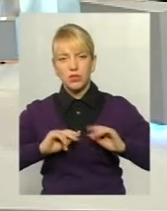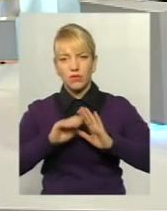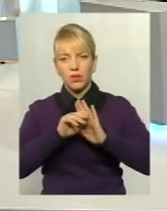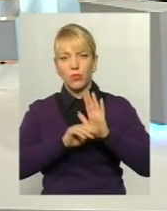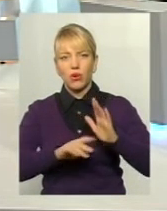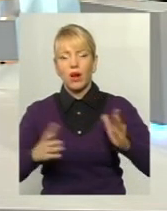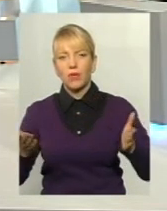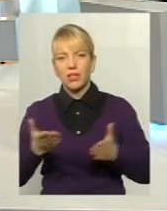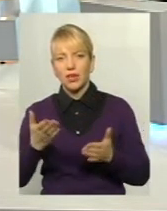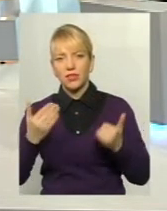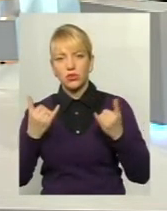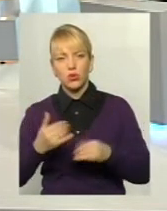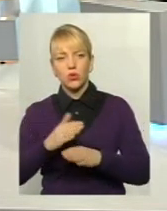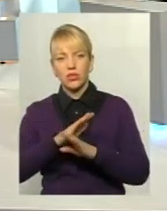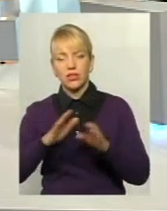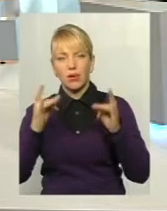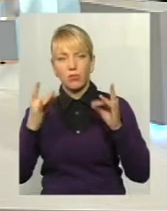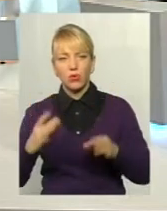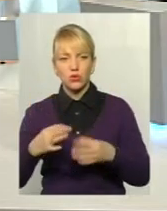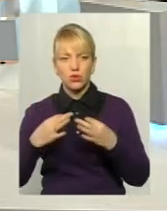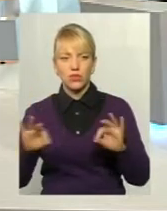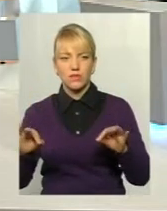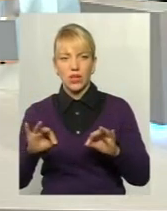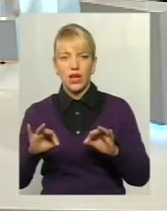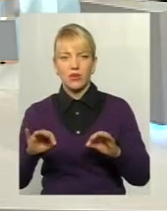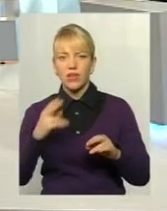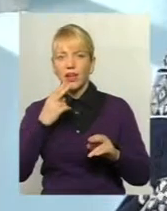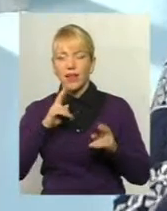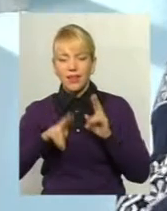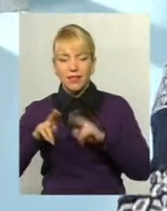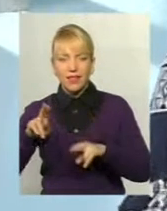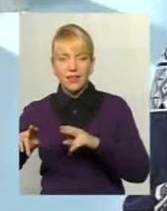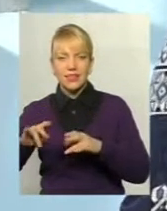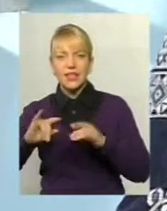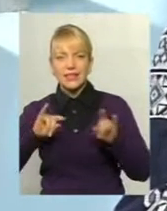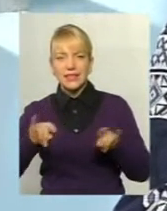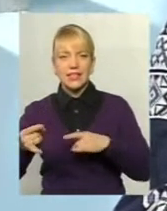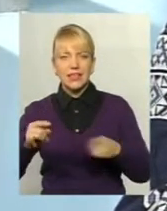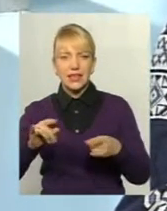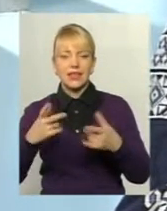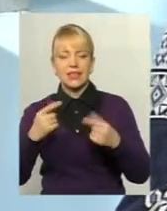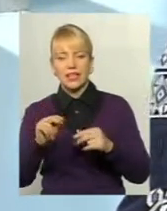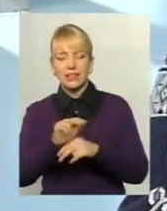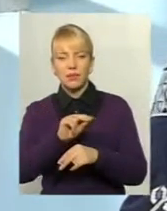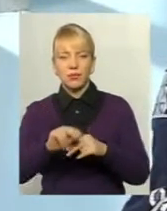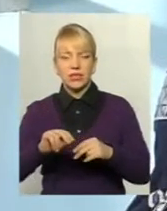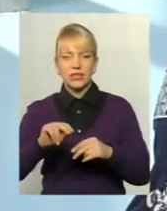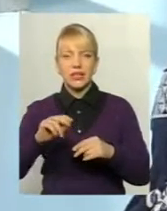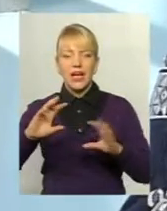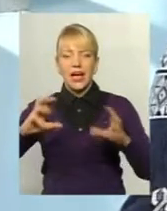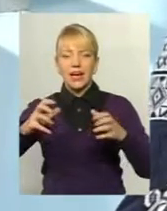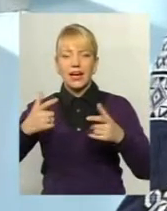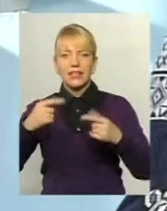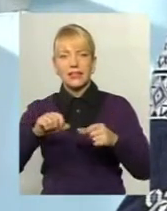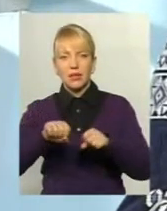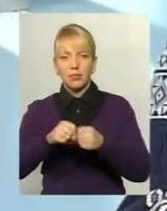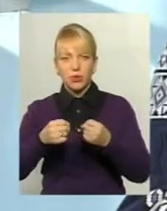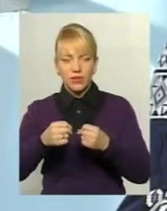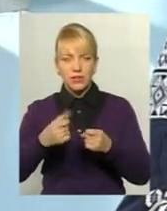які сьогодні не просто дозволяють латати дірки, десь ремонтувати кран, який прорвало, чи перекрити